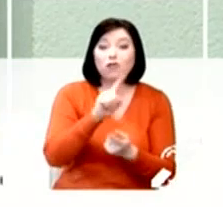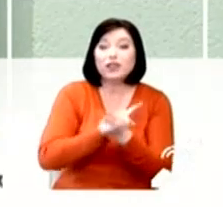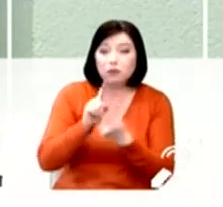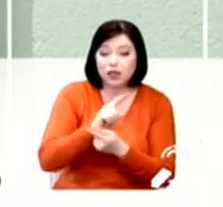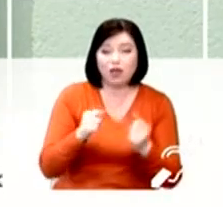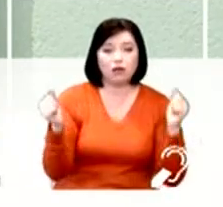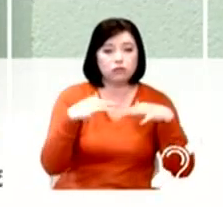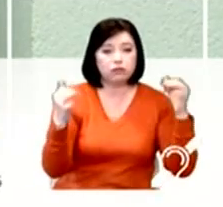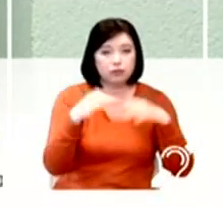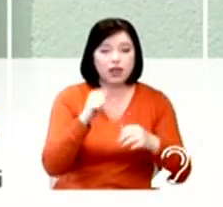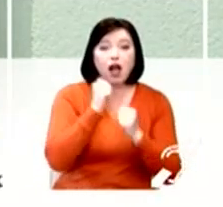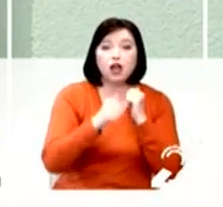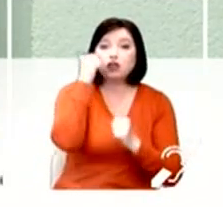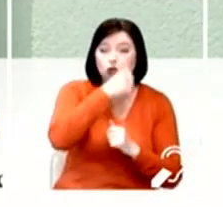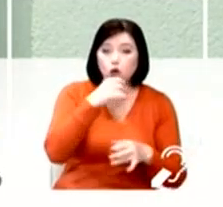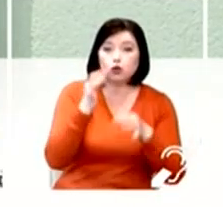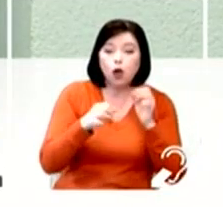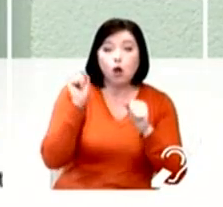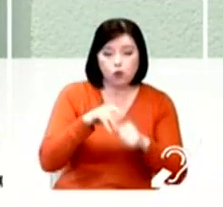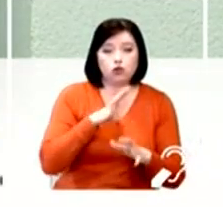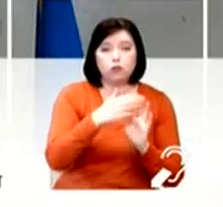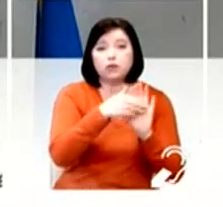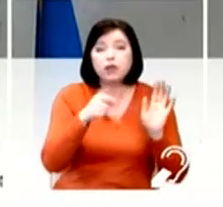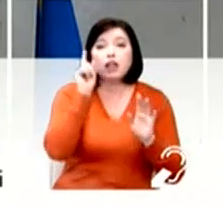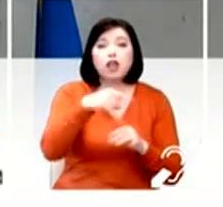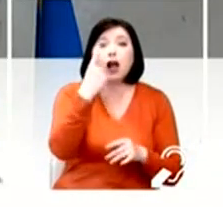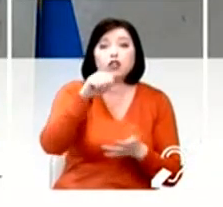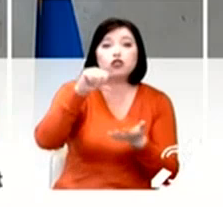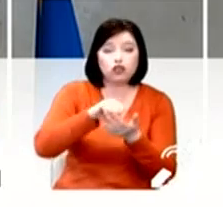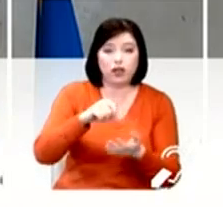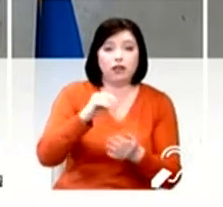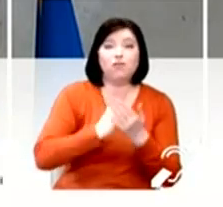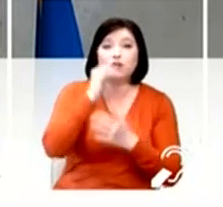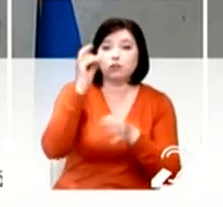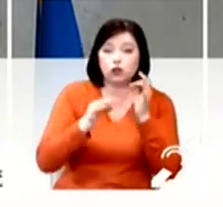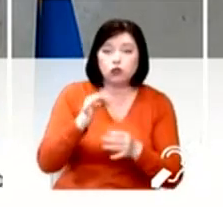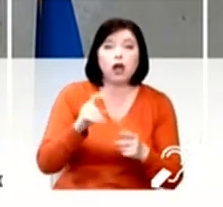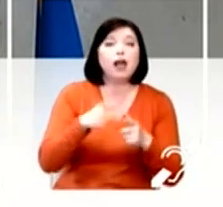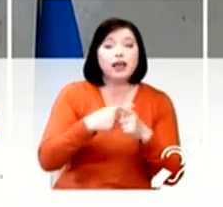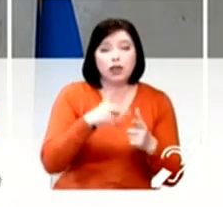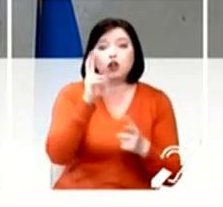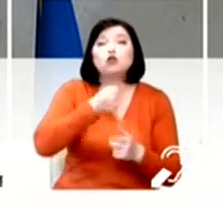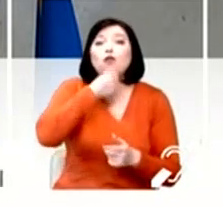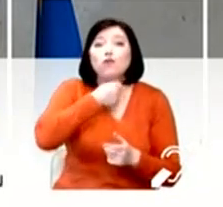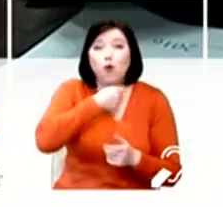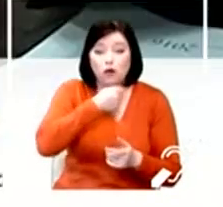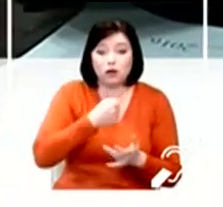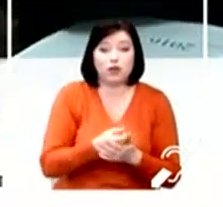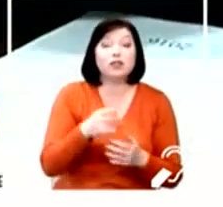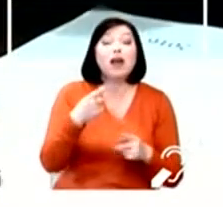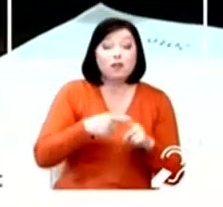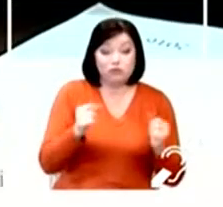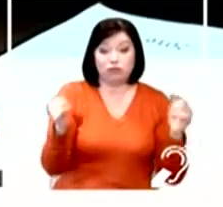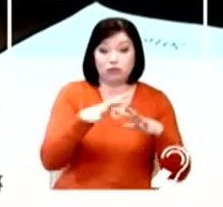adunarea generală a judecătorilor va putea fi convocată inclusiv de unul dintre membrii CSM, Bunăoară, de decanul de vârstă. În cazul adunării generale